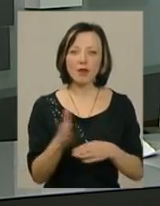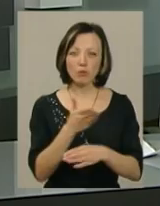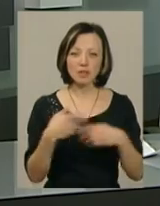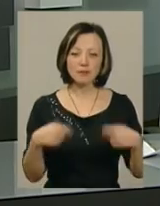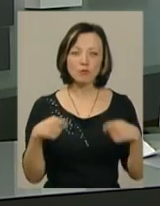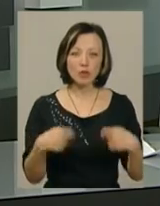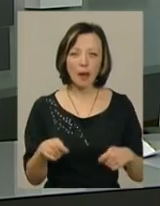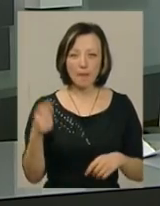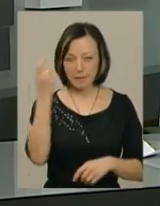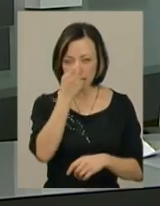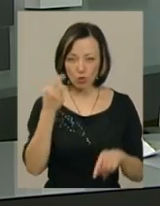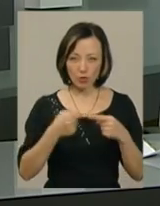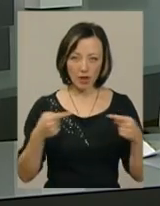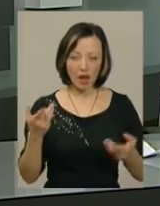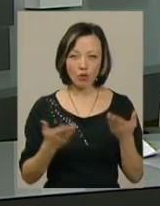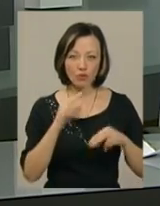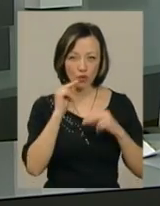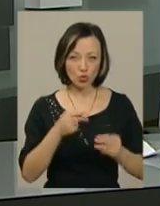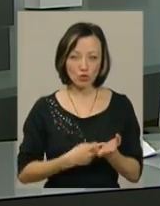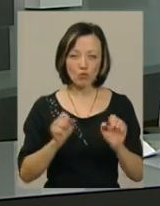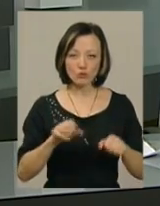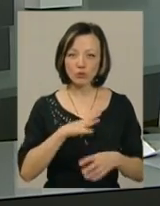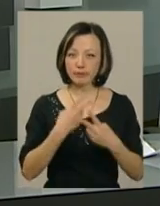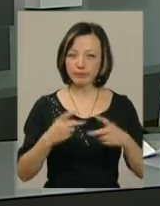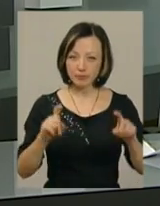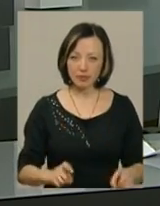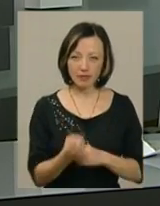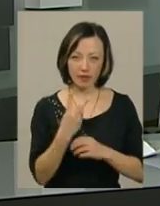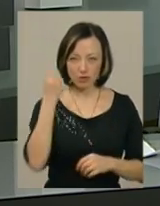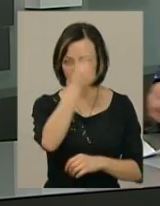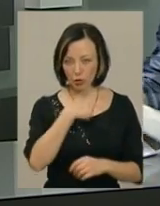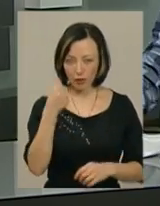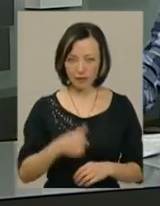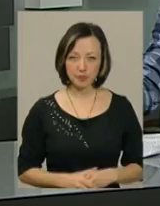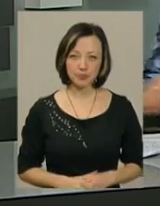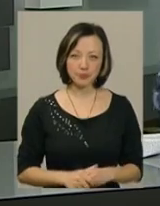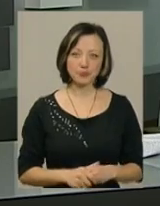психотропних речовин. Якщо провину затриманих доведуть, вони можуть сісти за грати на 12 років.